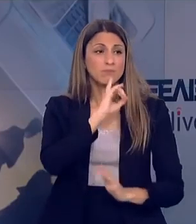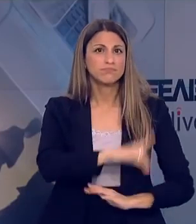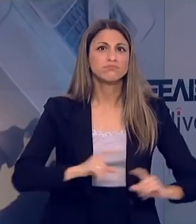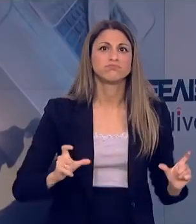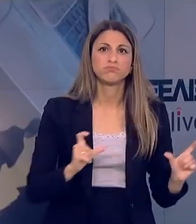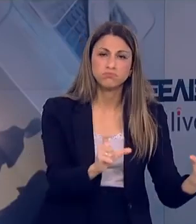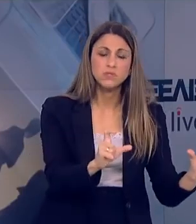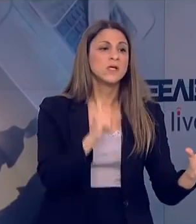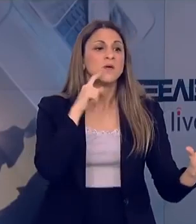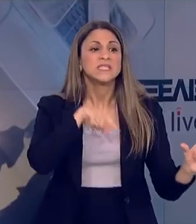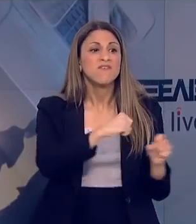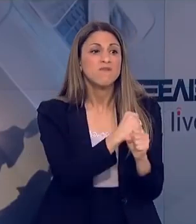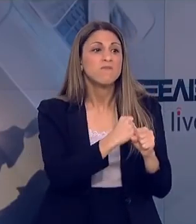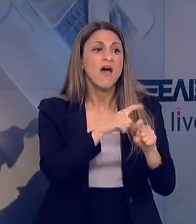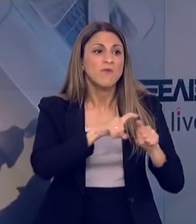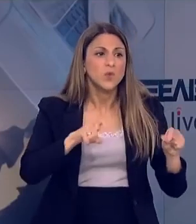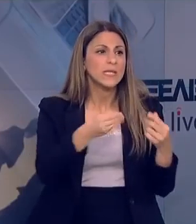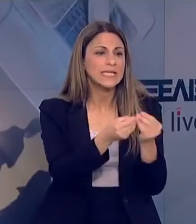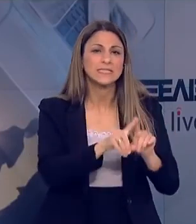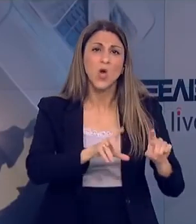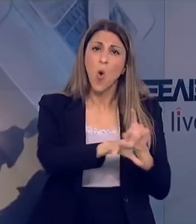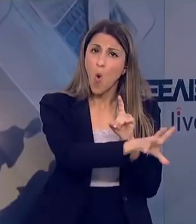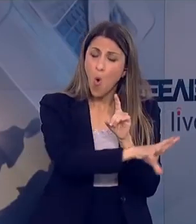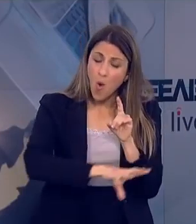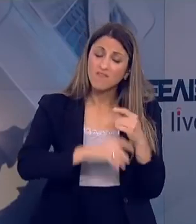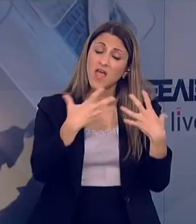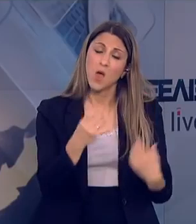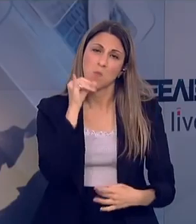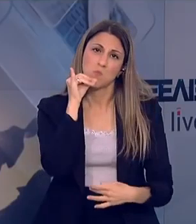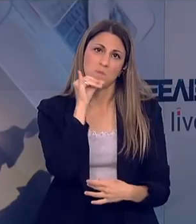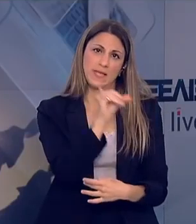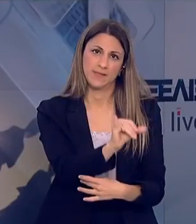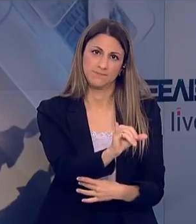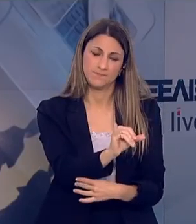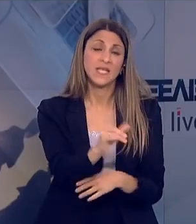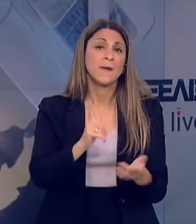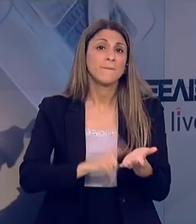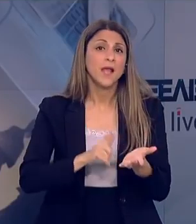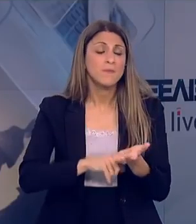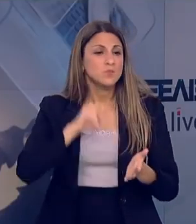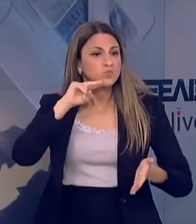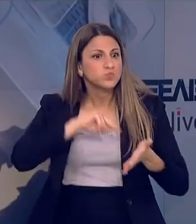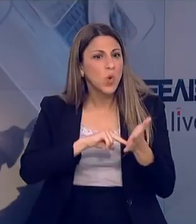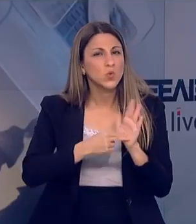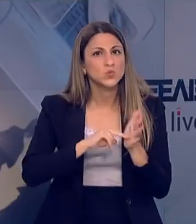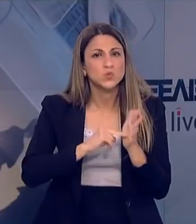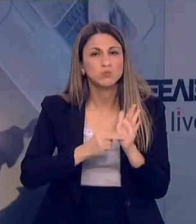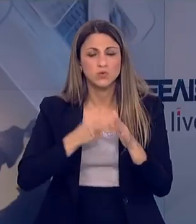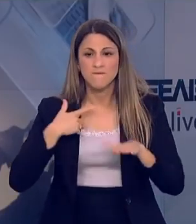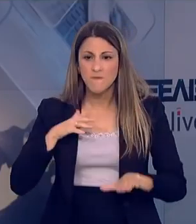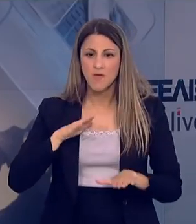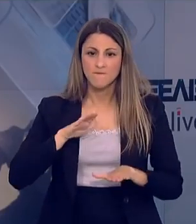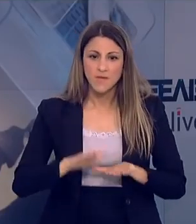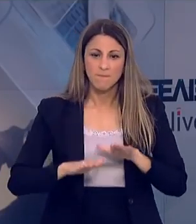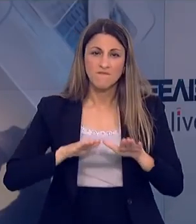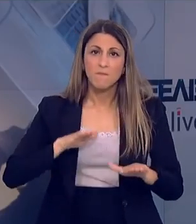επάρκεια για την αναγκαία υγειονομική φροντίδα θα είναι σημαντικά εργαλεία σε αυτή μας την προσπάθεια. Πρέπει να είμαστε πιο προσεκτικοί. Όλο αυτό δηλώνει